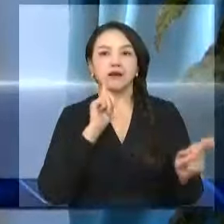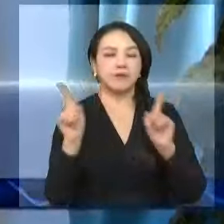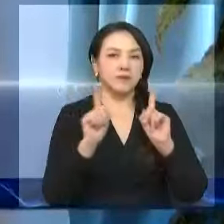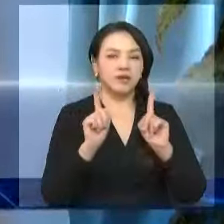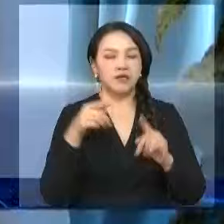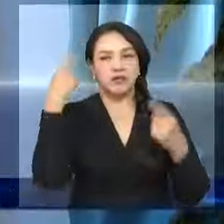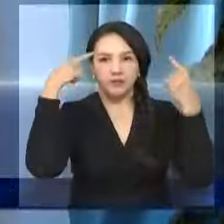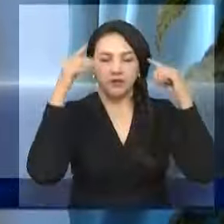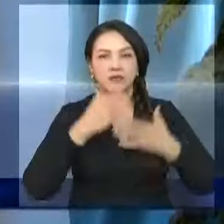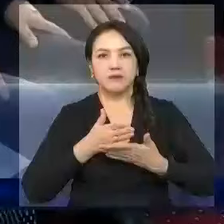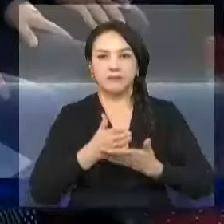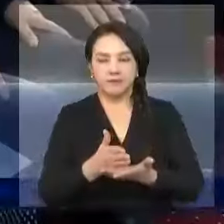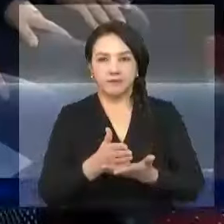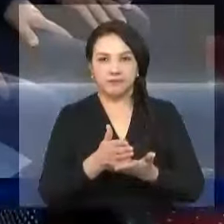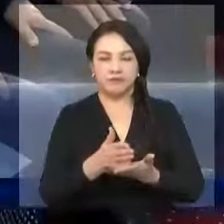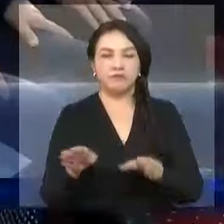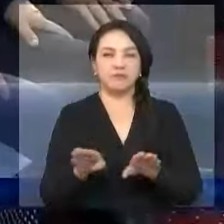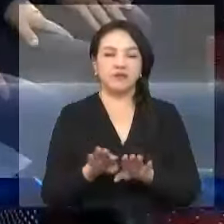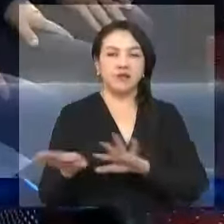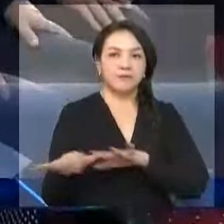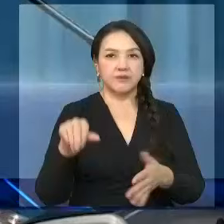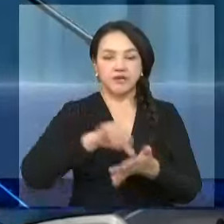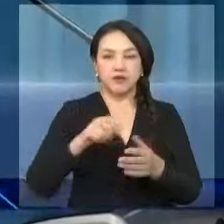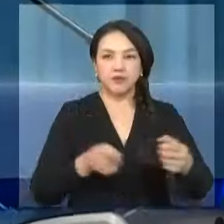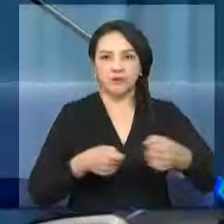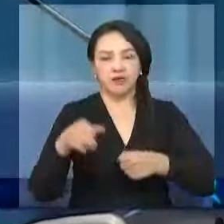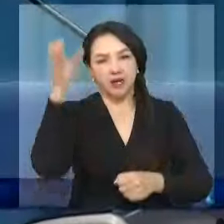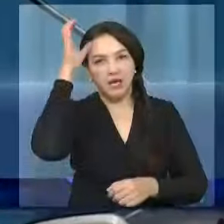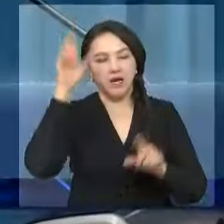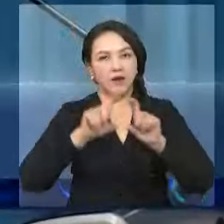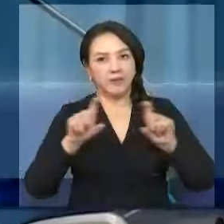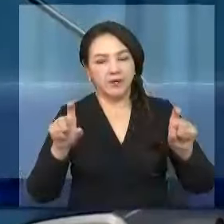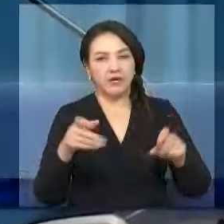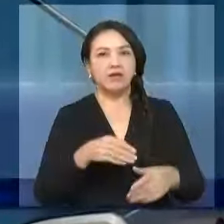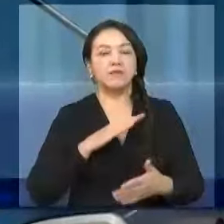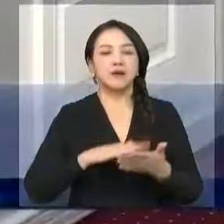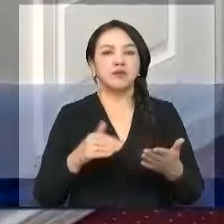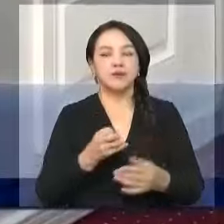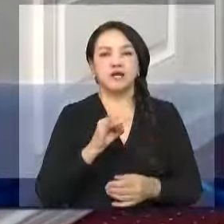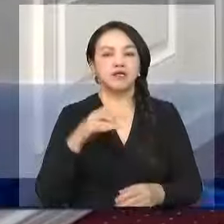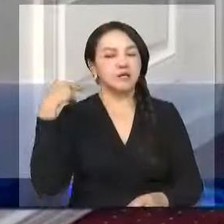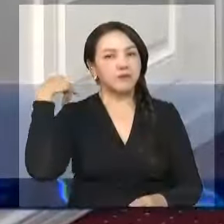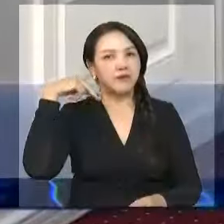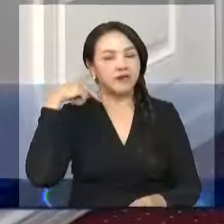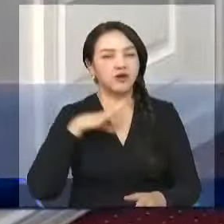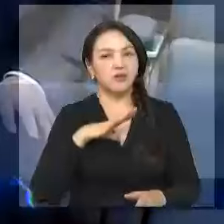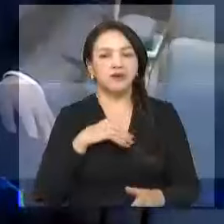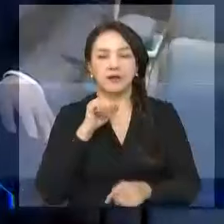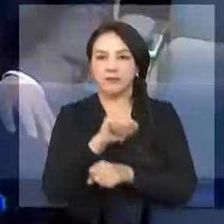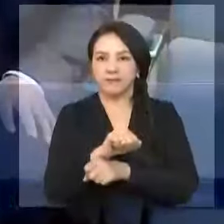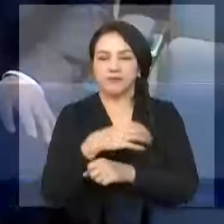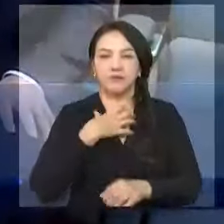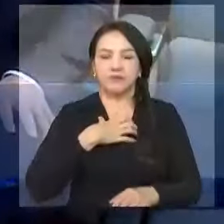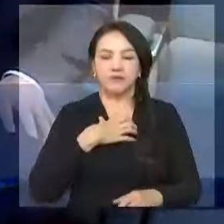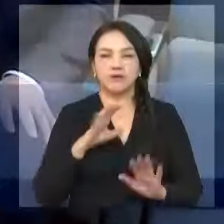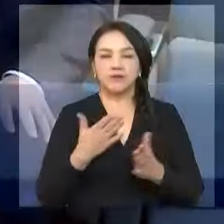нам идеологическое направление. Также на мероприятии выступили руководители образовательных учреждений с докладами по посланию президента, в которых остановились на